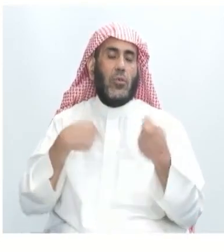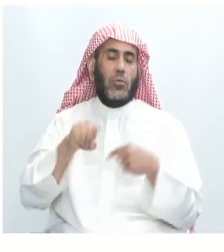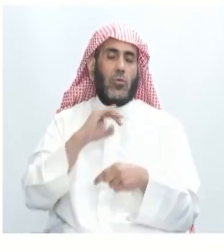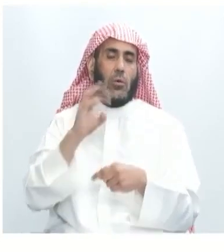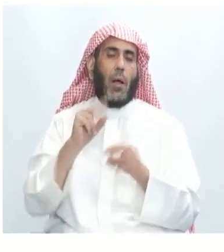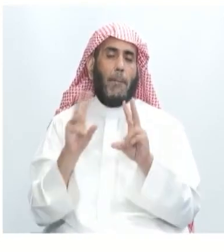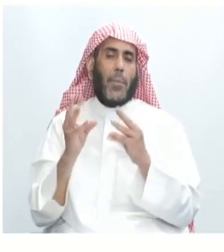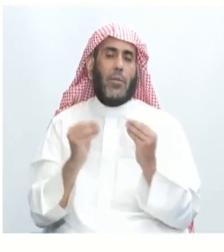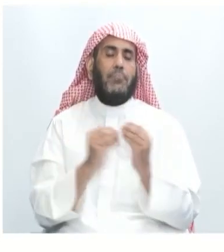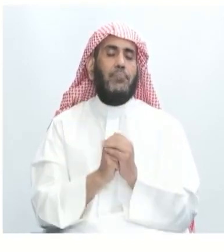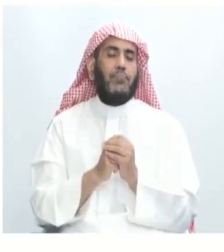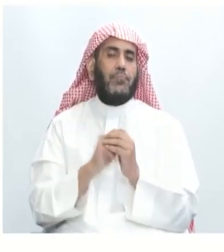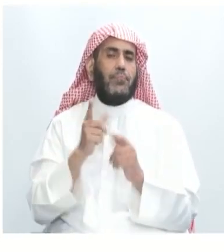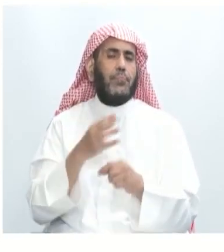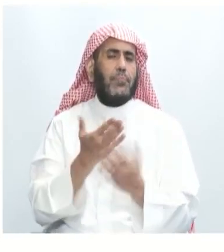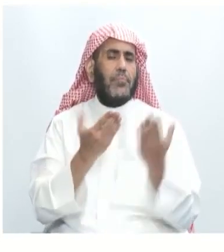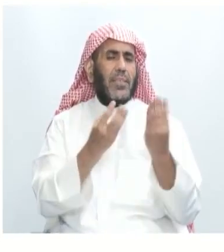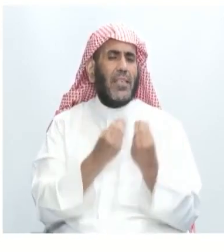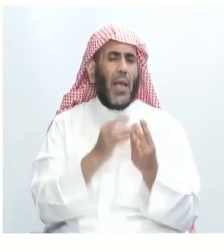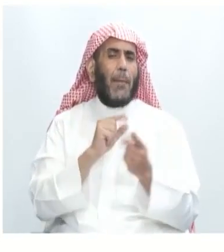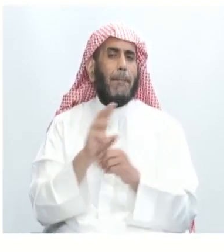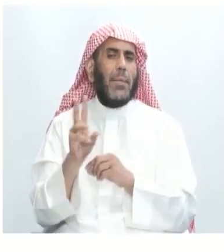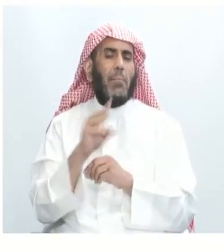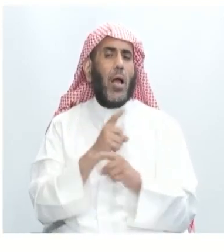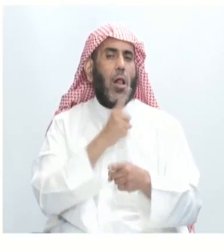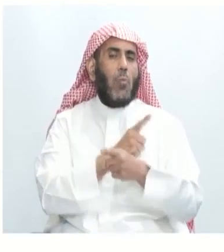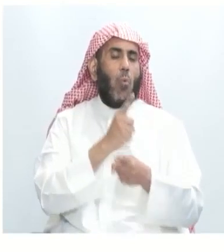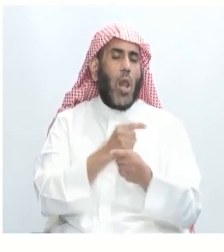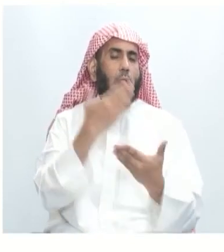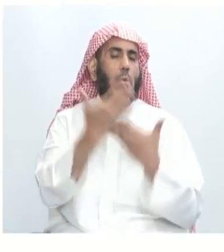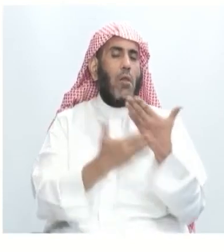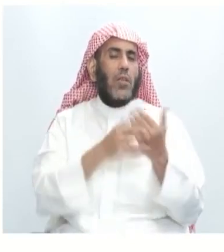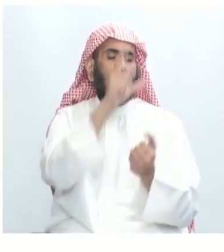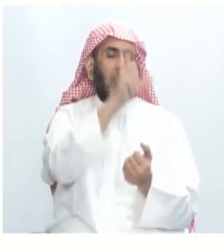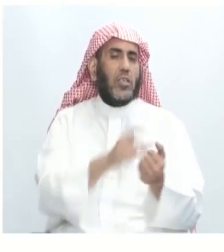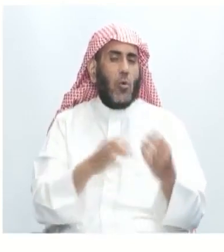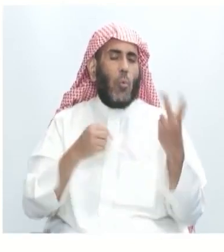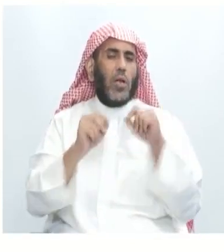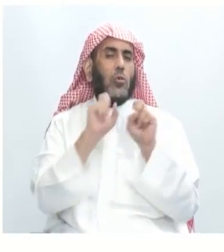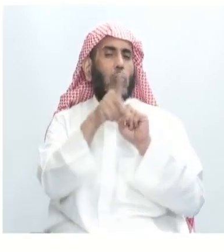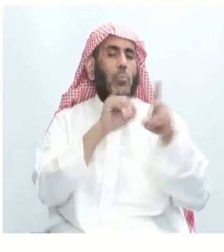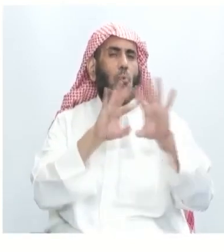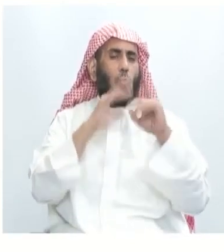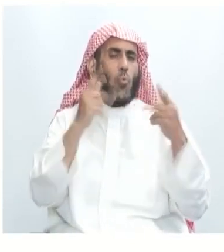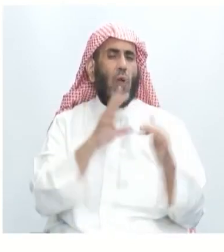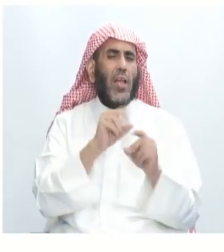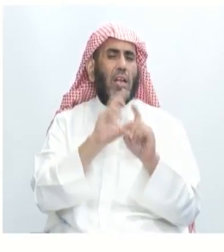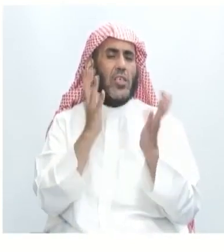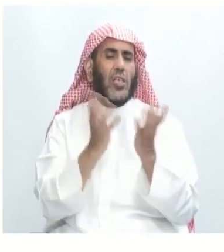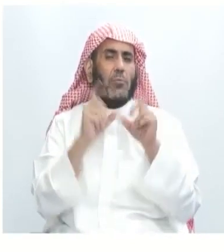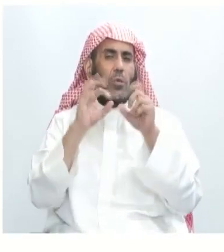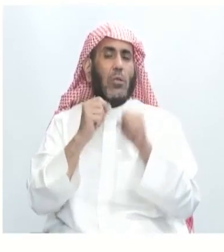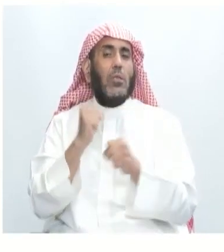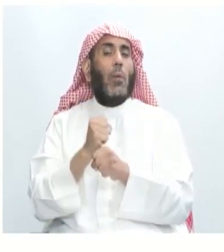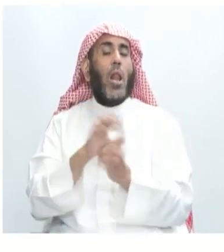بعضه هنا يقول استعن بمعلم الفيزياء والمراجع الفيزيائيه وشبكه الانترنت فيوصف في نظام احد الاشياء المصوره طبقا